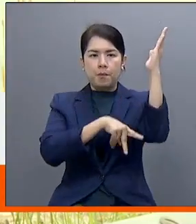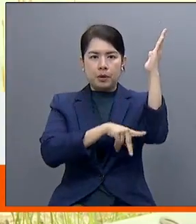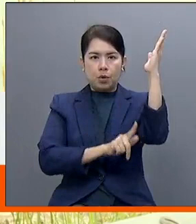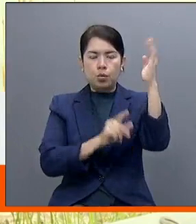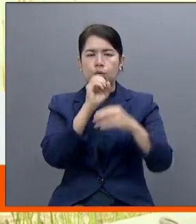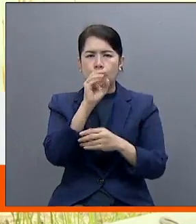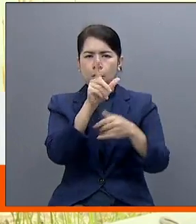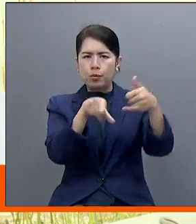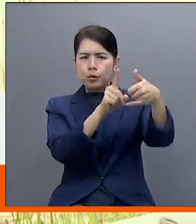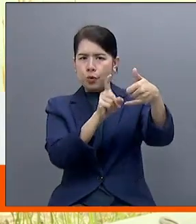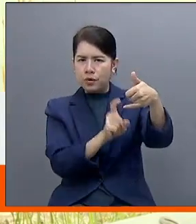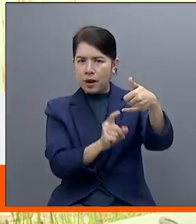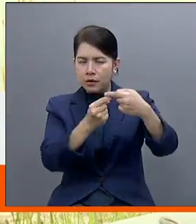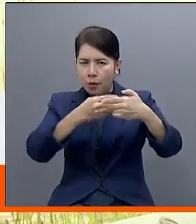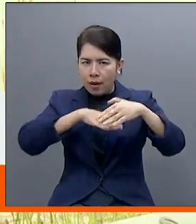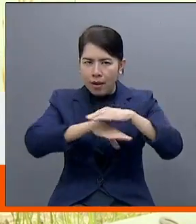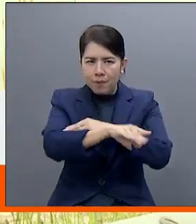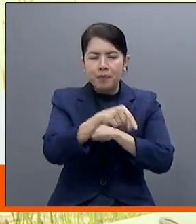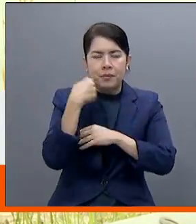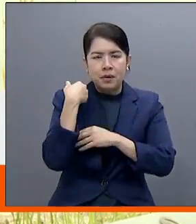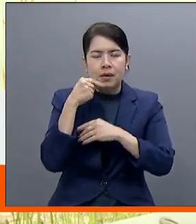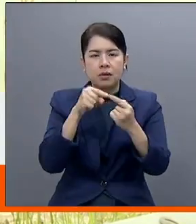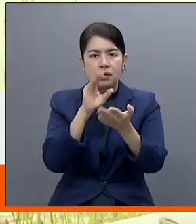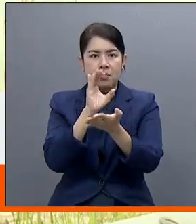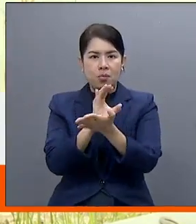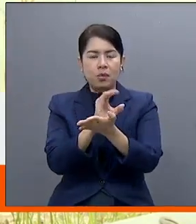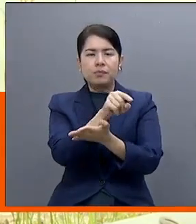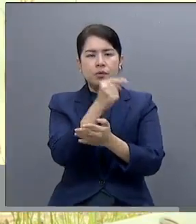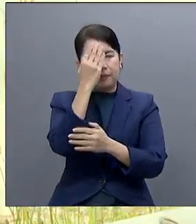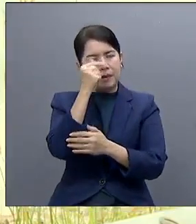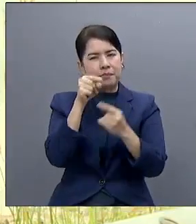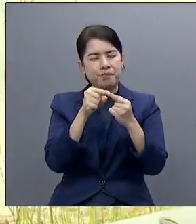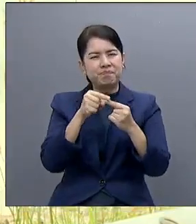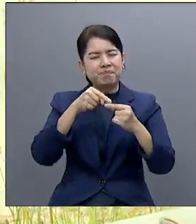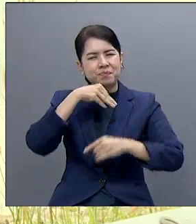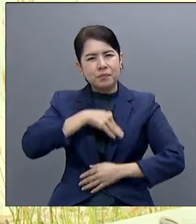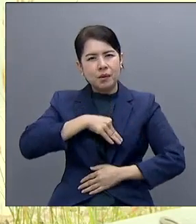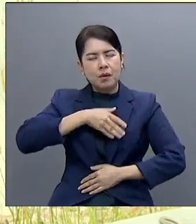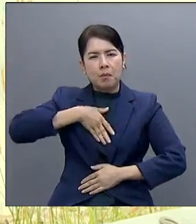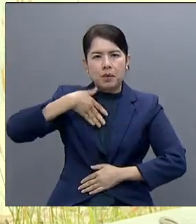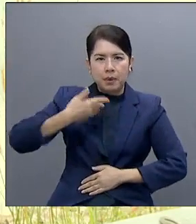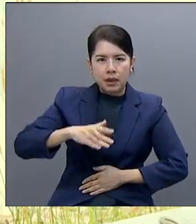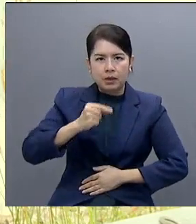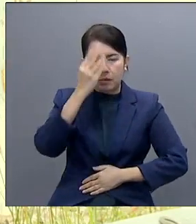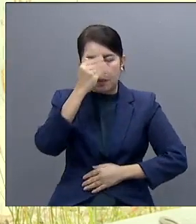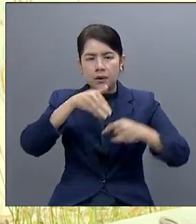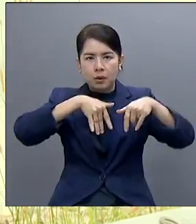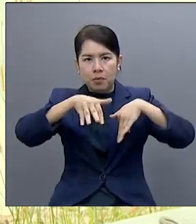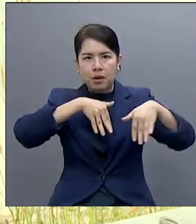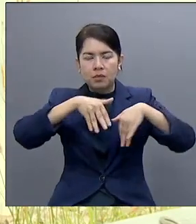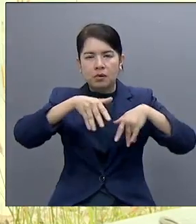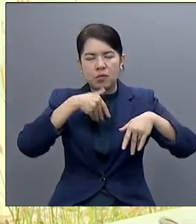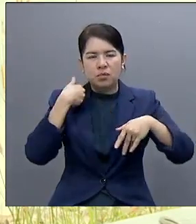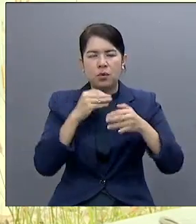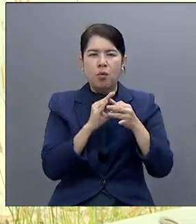สามารถหลบหนีการจับกุมของเจ้าหน้าที่ไปได้ได้สร้างความกังวลเรื่องความปลอดภัยให้กับชาวบ้านรอบเทือกเขาบรรทัดเป็นอย่างมาก